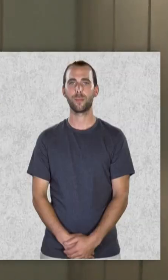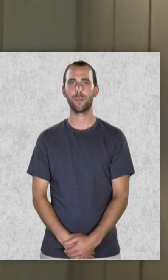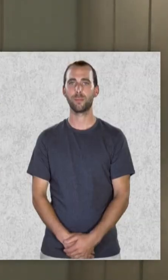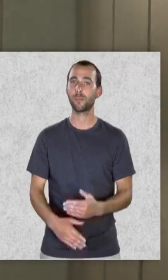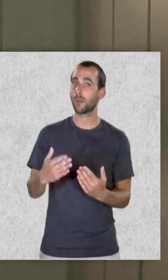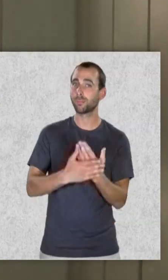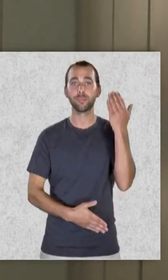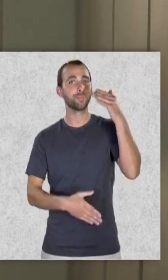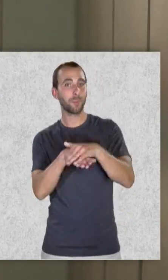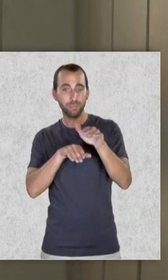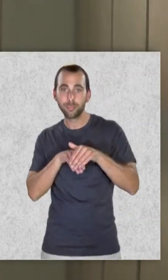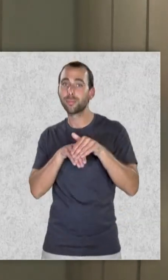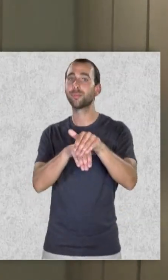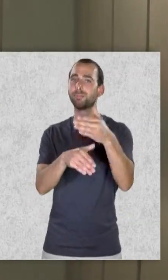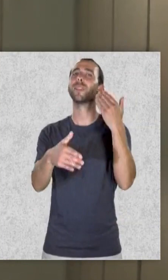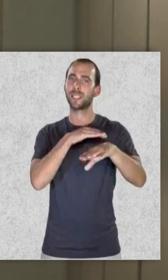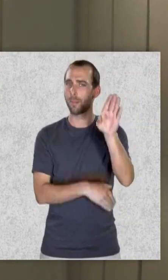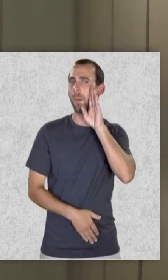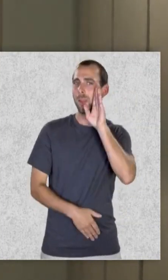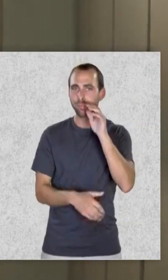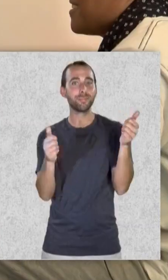La journée se poursuit chez Babette et sa grande sœur.